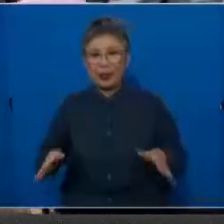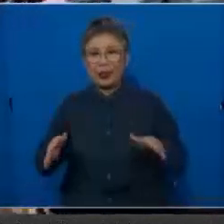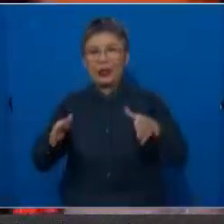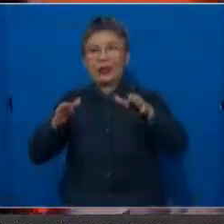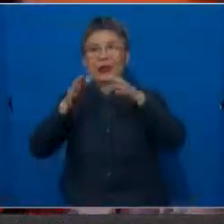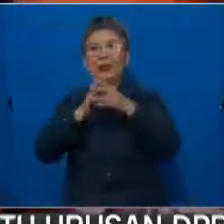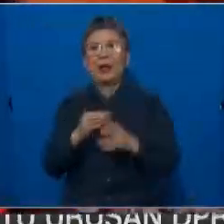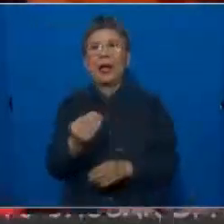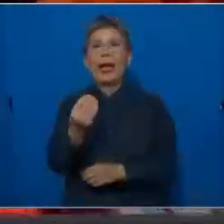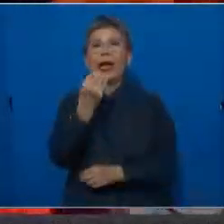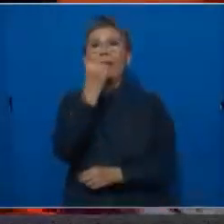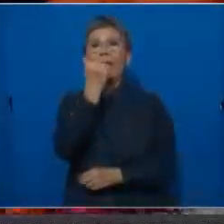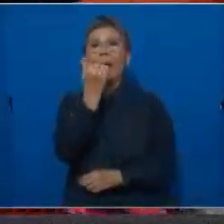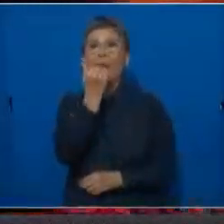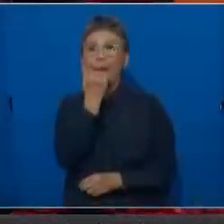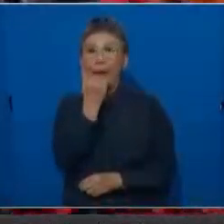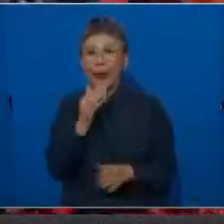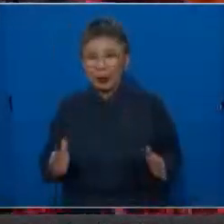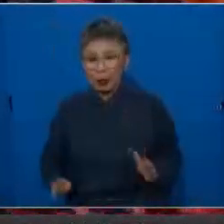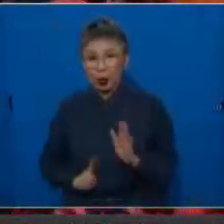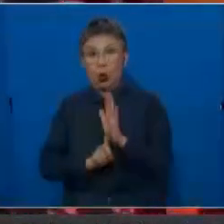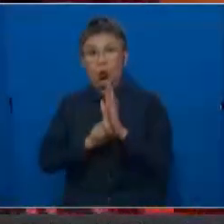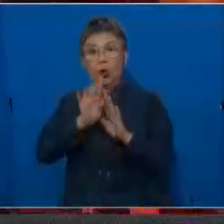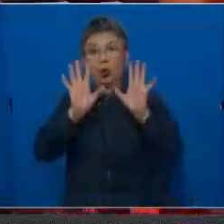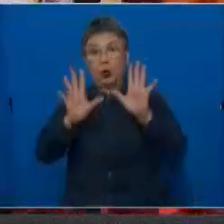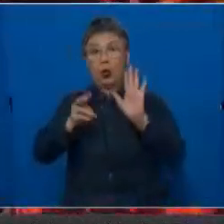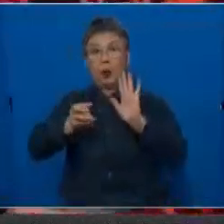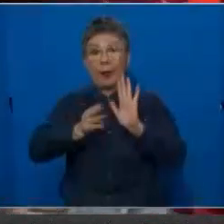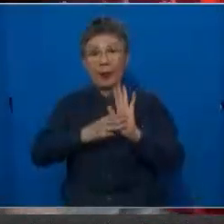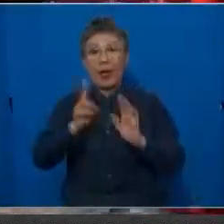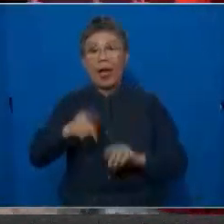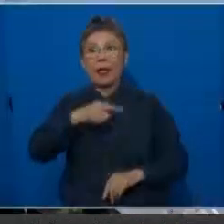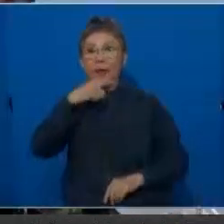Krian, berebut sejumlah gunungan tempe setinggi 10 meter pada Minggu pagi.